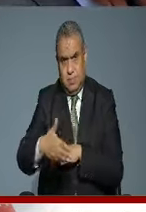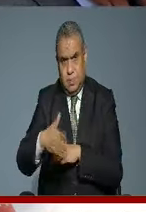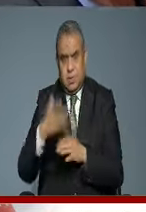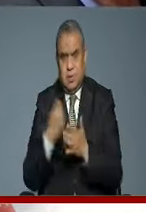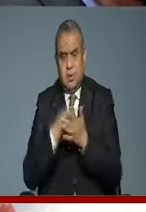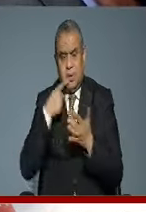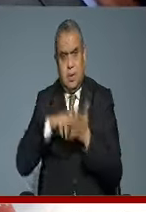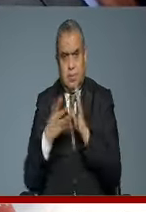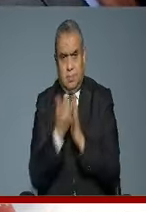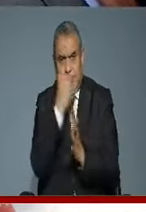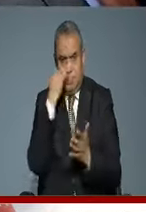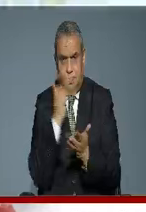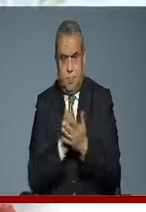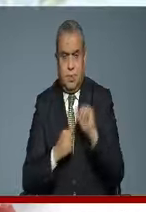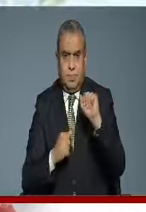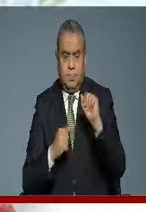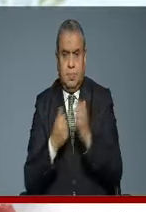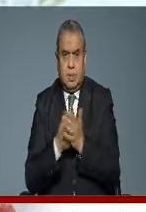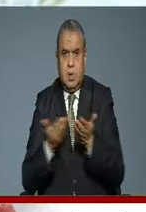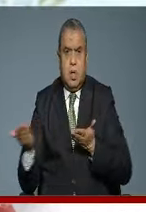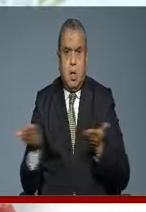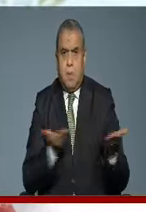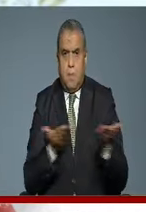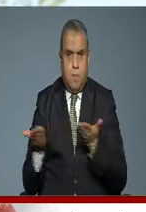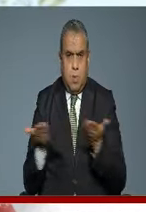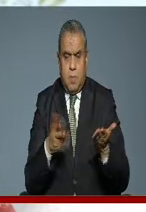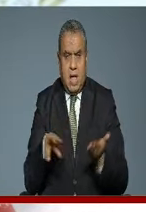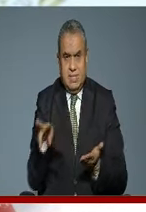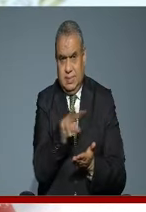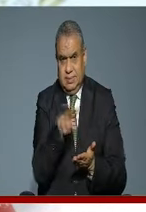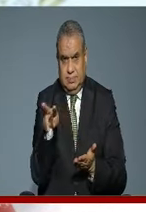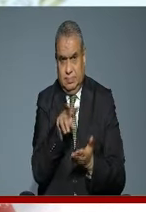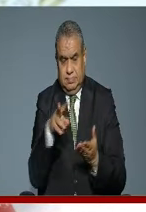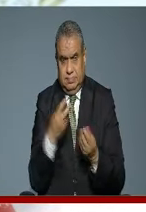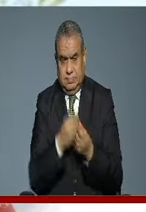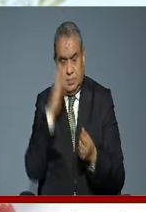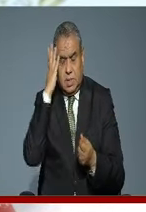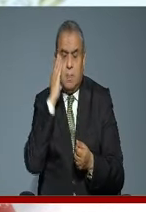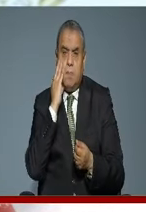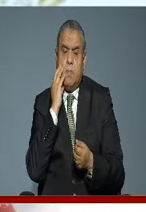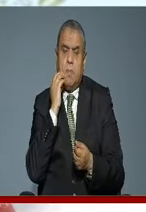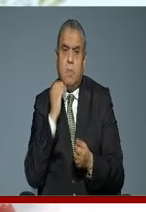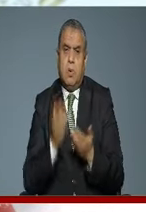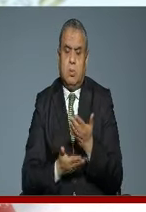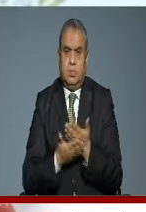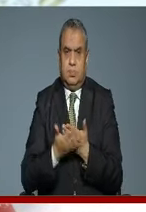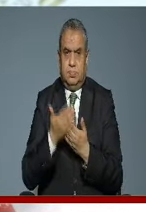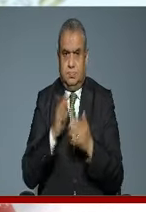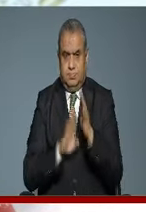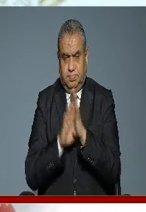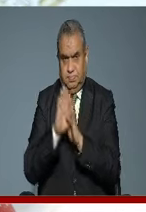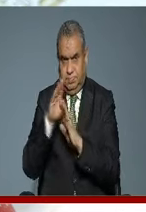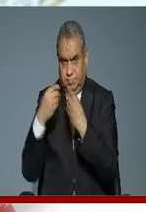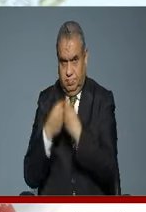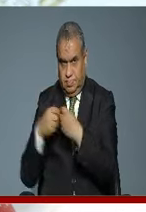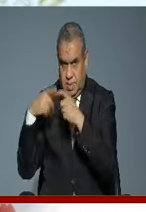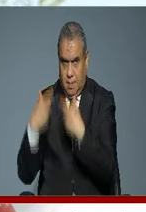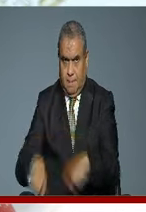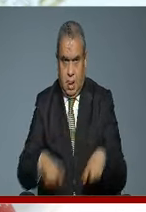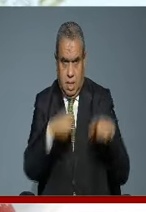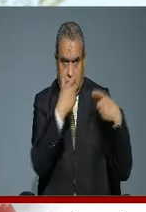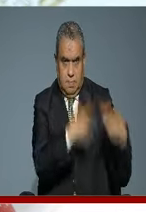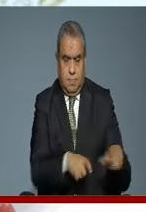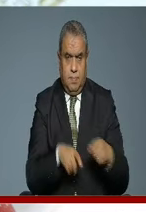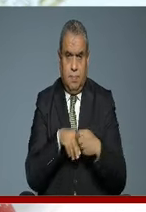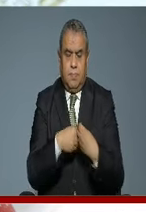لكن المباحثات الثنائية اللي تمت عكست قد إيه حجم التوافق بين البلدين في